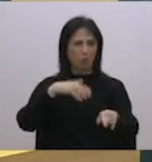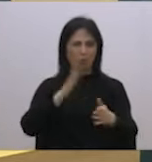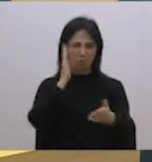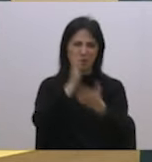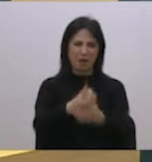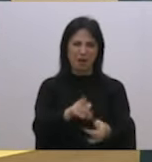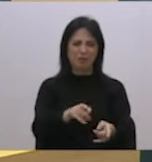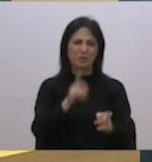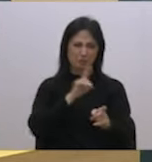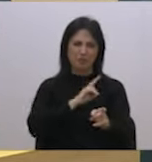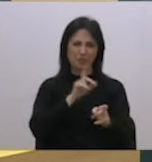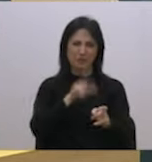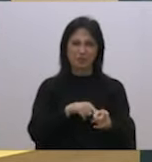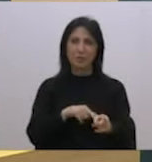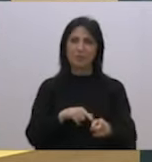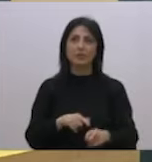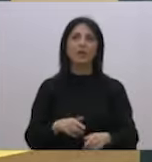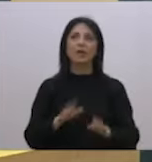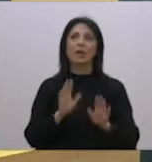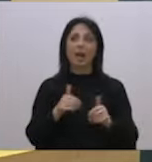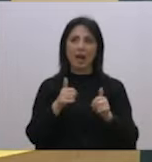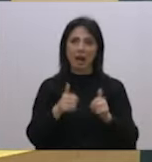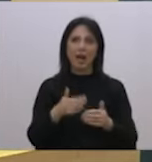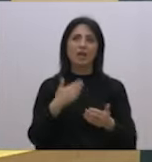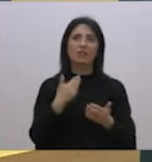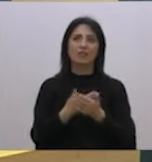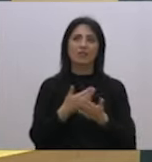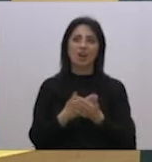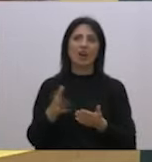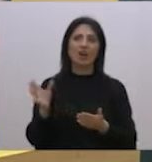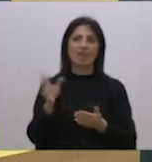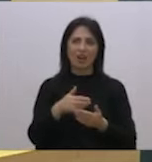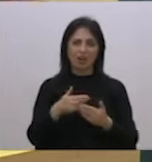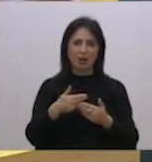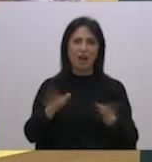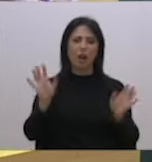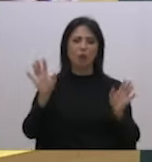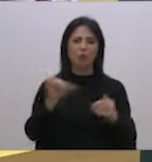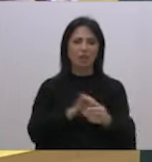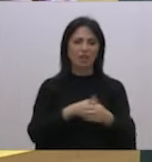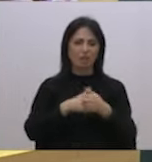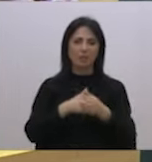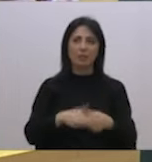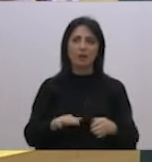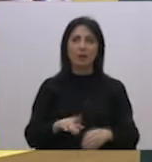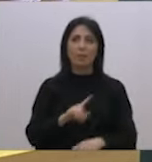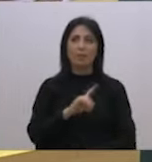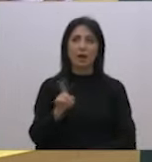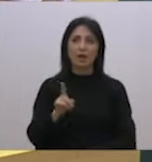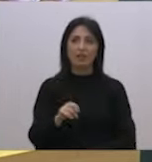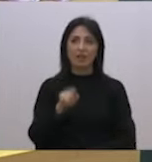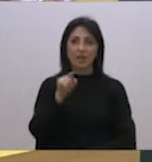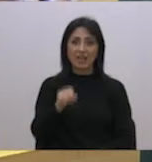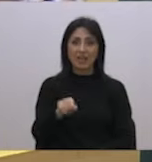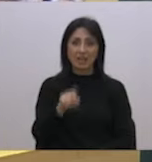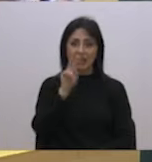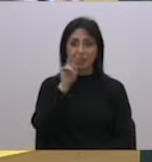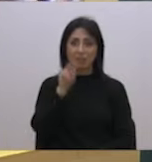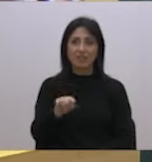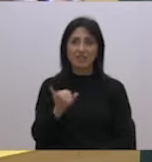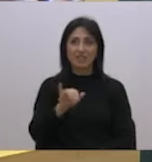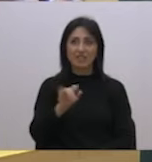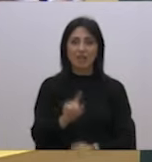Jo, kagit, daushvat es qvelgan, daushvat es narkotikits eset. Magram, ikmains miuxedot,